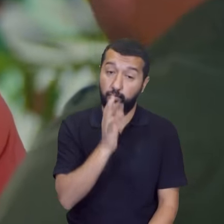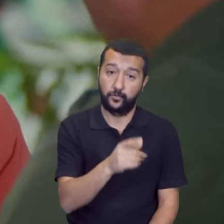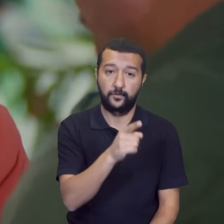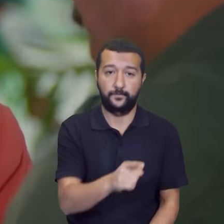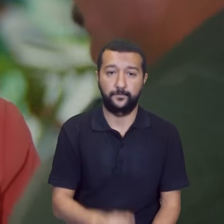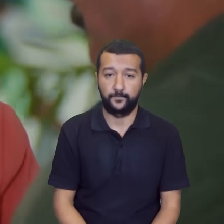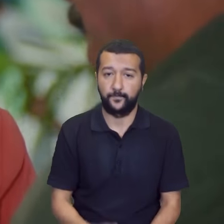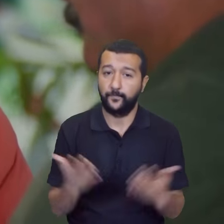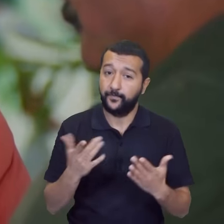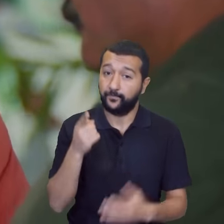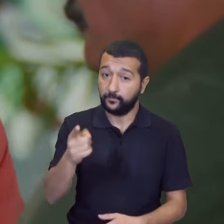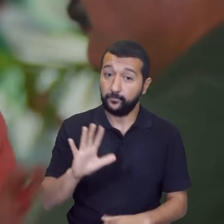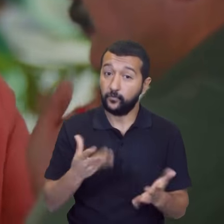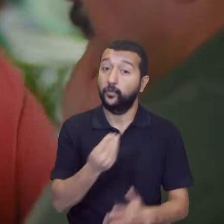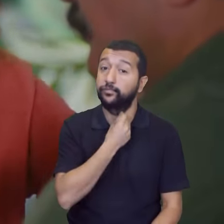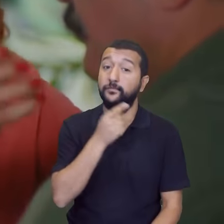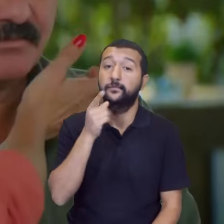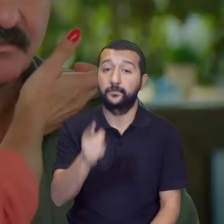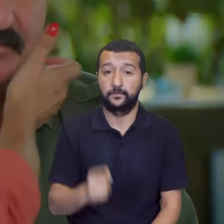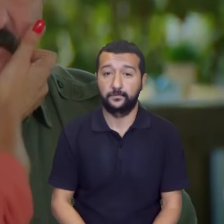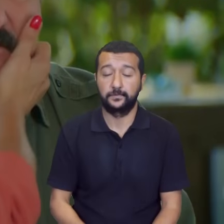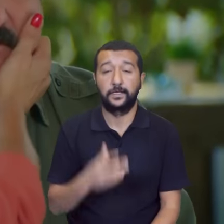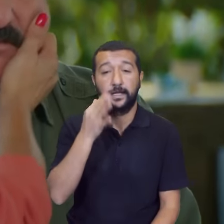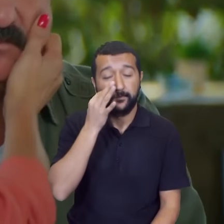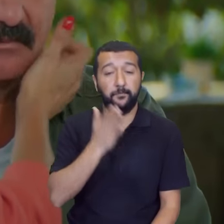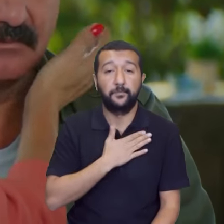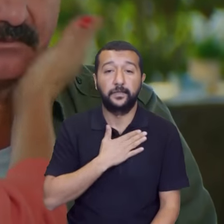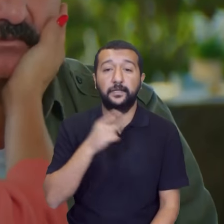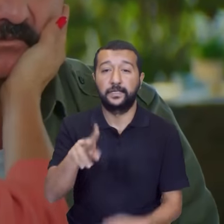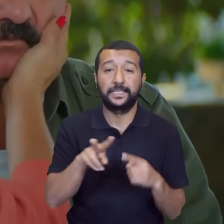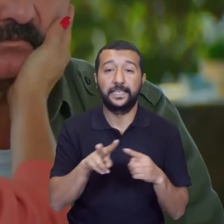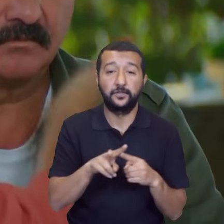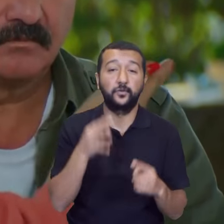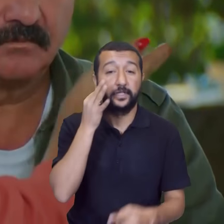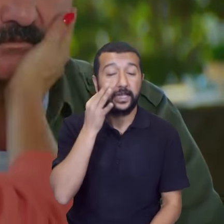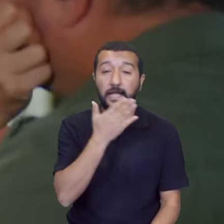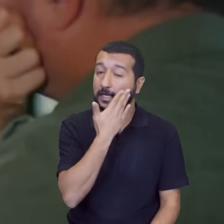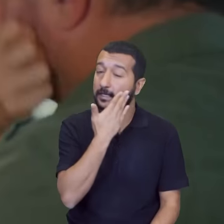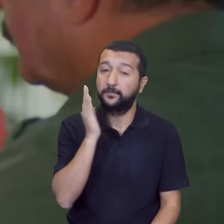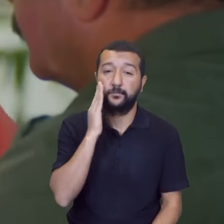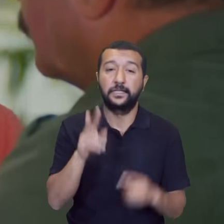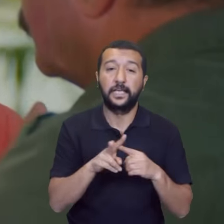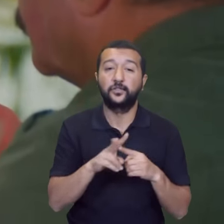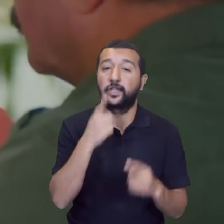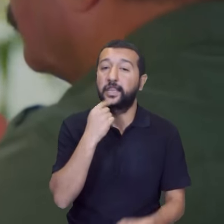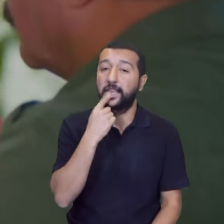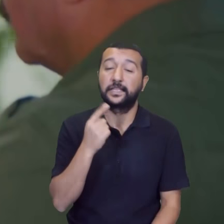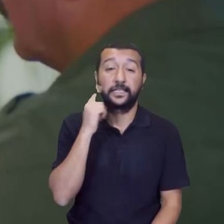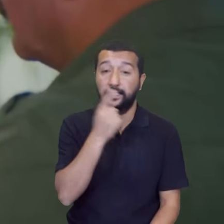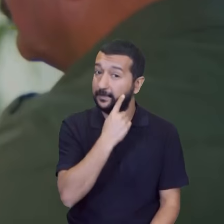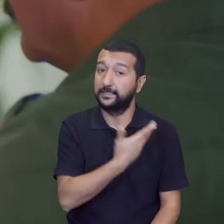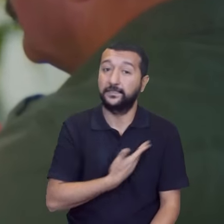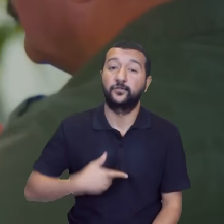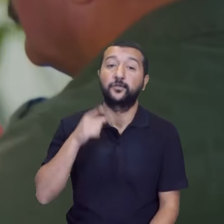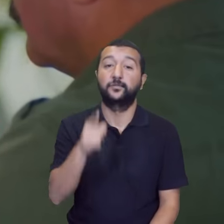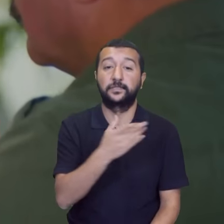musun? Nasıl da bozulurmuş. Ay benim keşkül yanaklım, benim keşkül yanaklım.